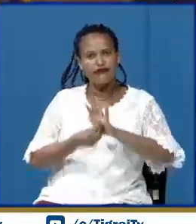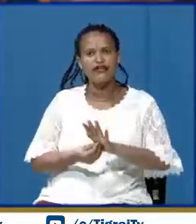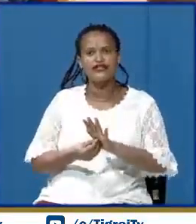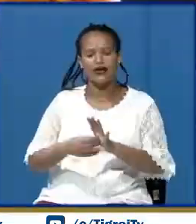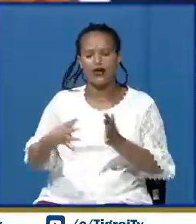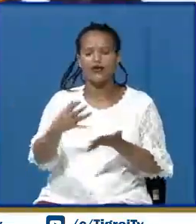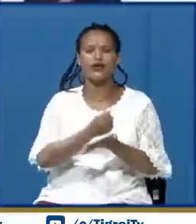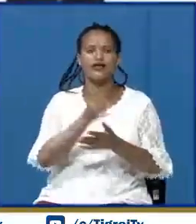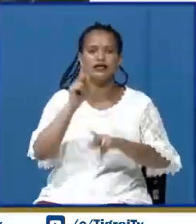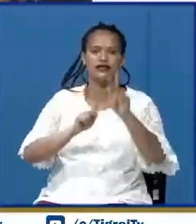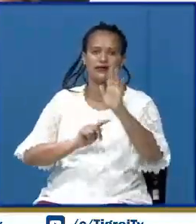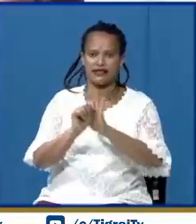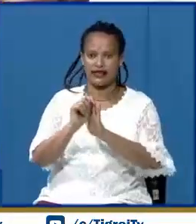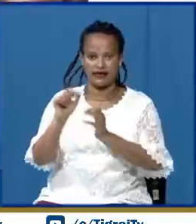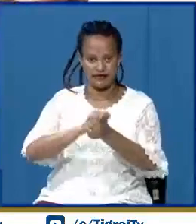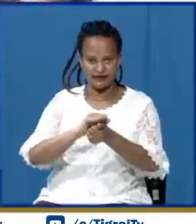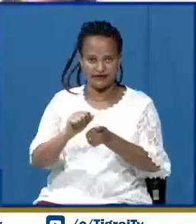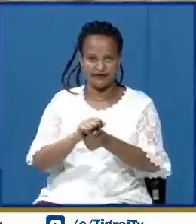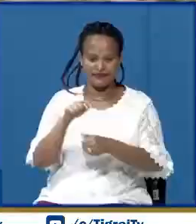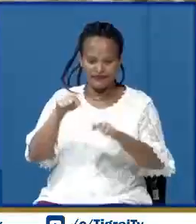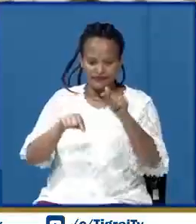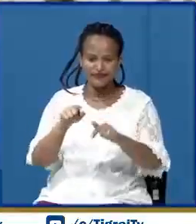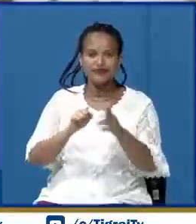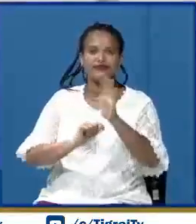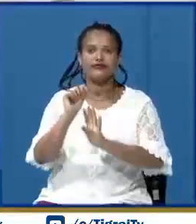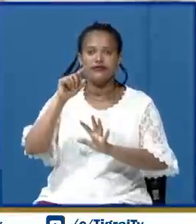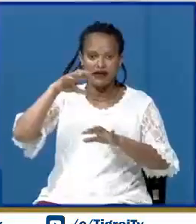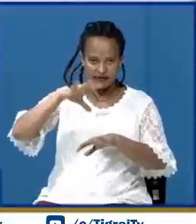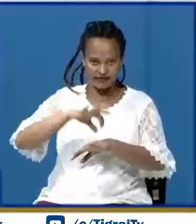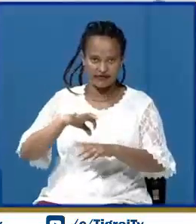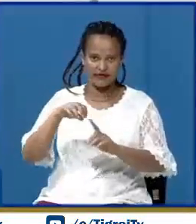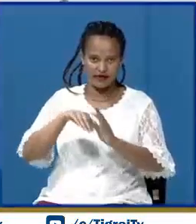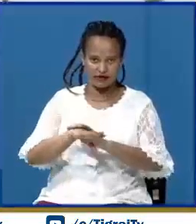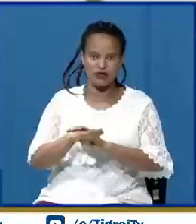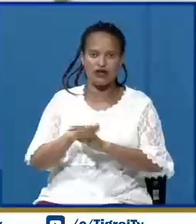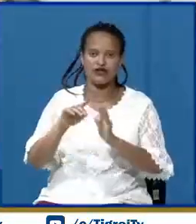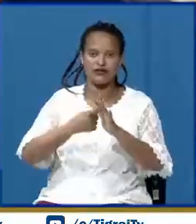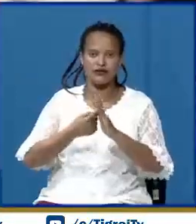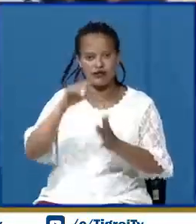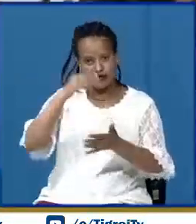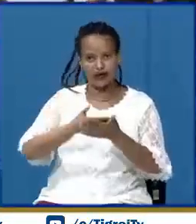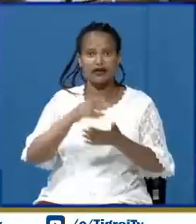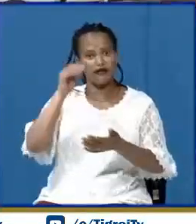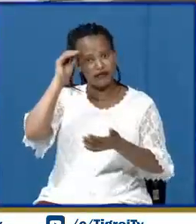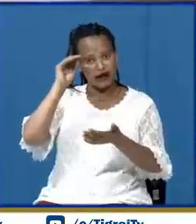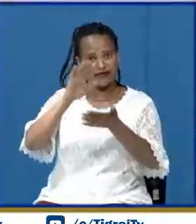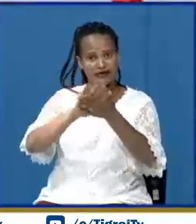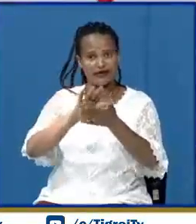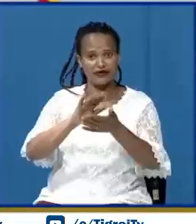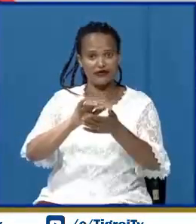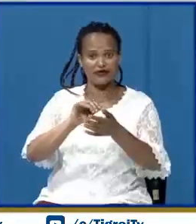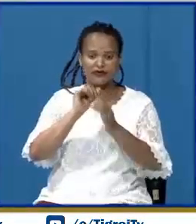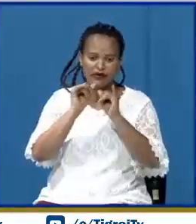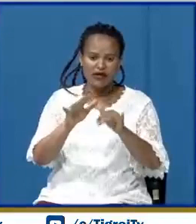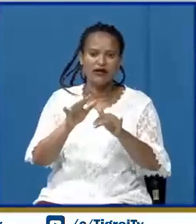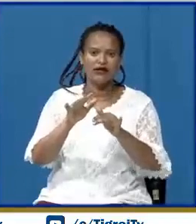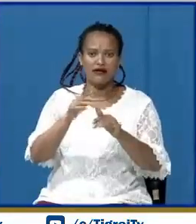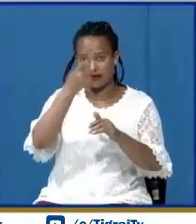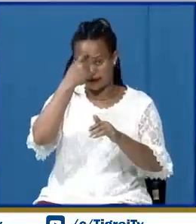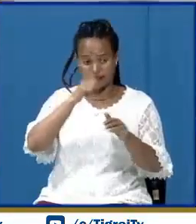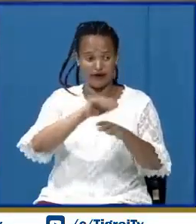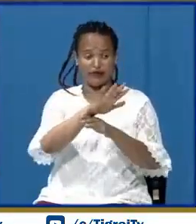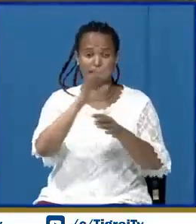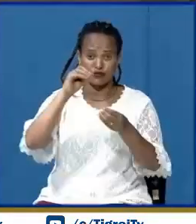ፋሽስታውያን ወረርቲ ህዝብ ትግራይ ንምጥፋእ እግሮም ትግራይ ካብ ዝረገፅላ ጀሚረን ደቀንን በዓል ገዝአንን መሪቐን ናብ ግንባር ካብ ምልኣኽ